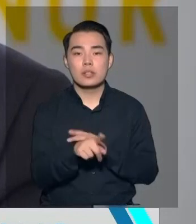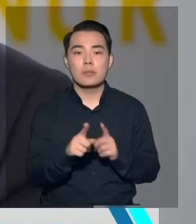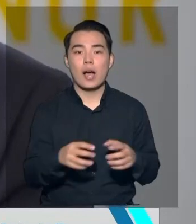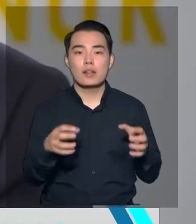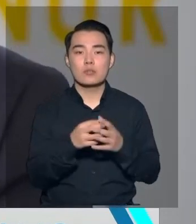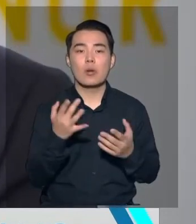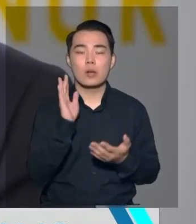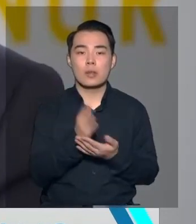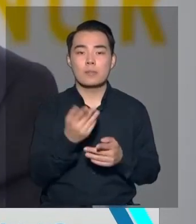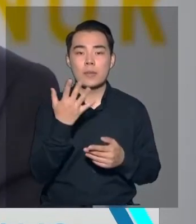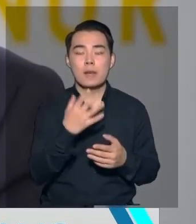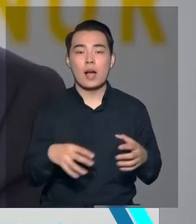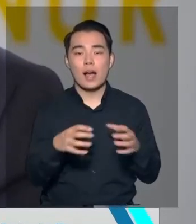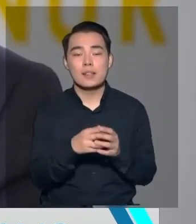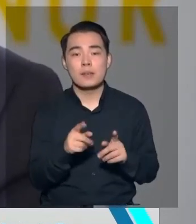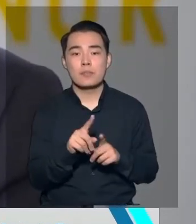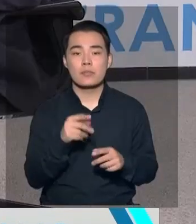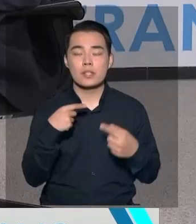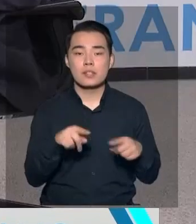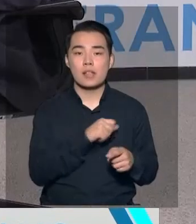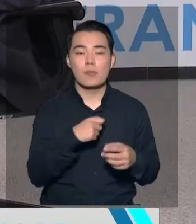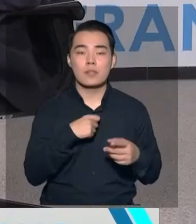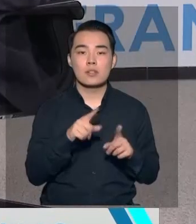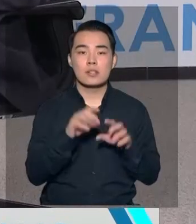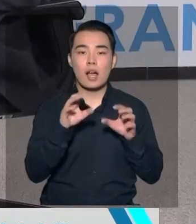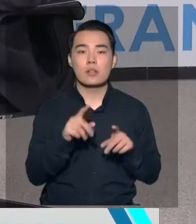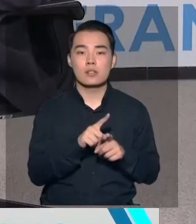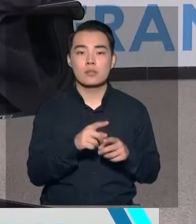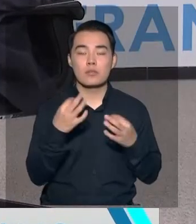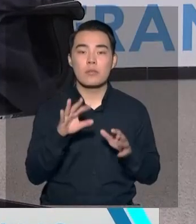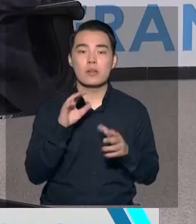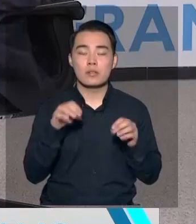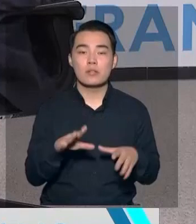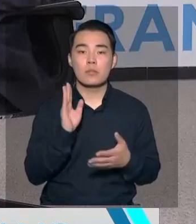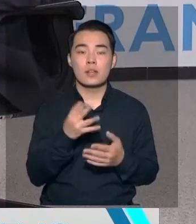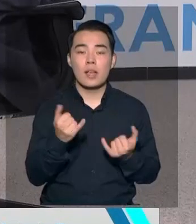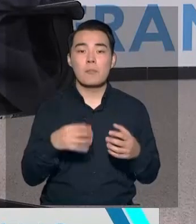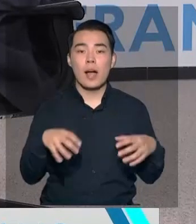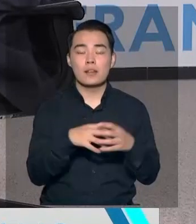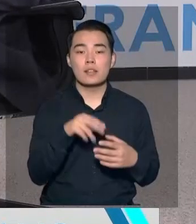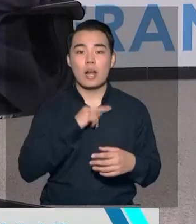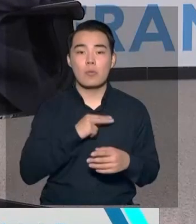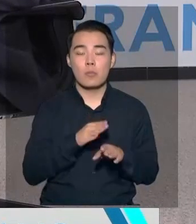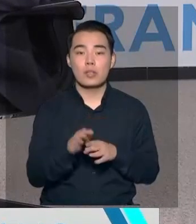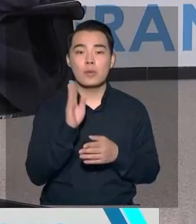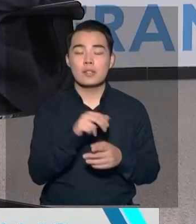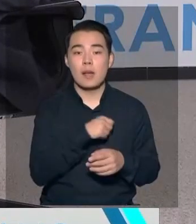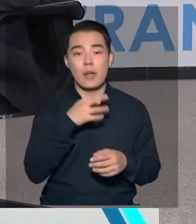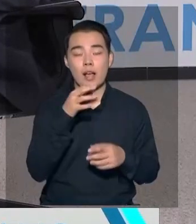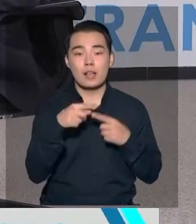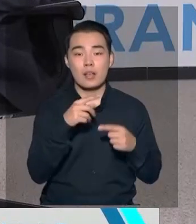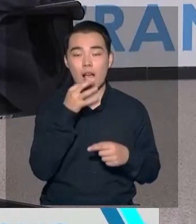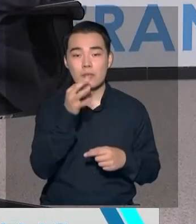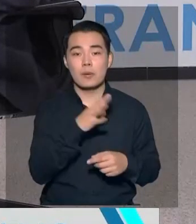ма, 5 партия бола ма, оны қоғам өзі шешеді. Иә, рас, партиялар белсенді жұмыс істеп жатыр қазір. Өзіңіз айтып өттіңіз ғой, бірінен соң